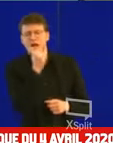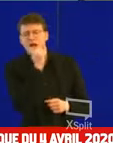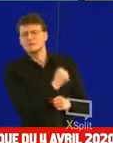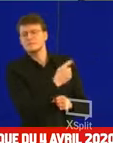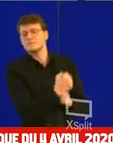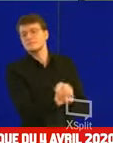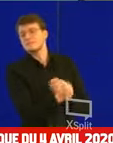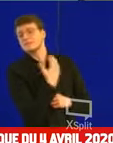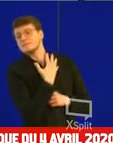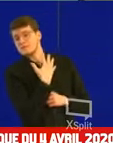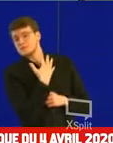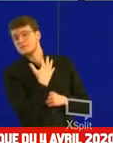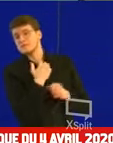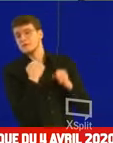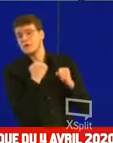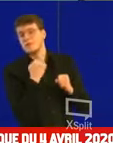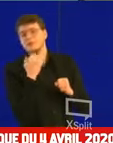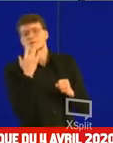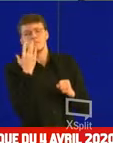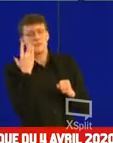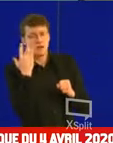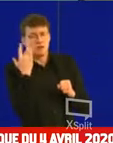fin de